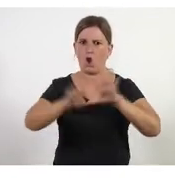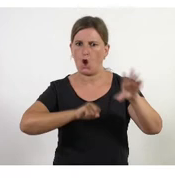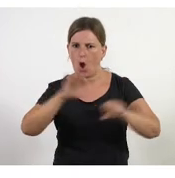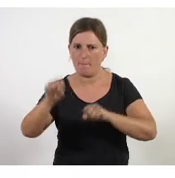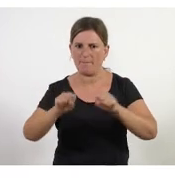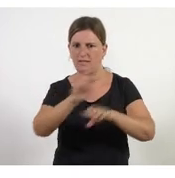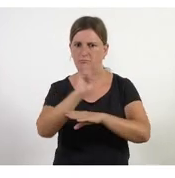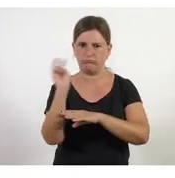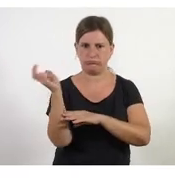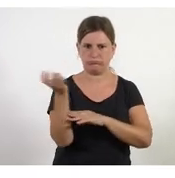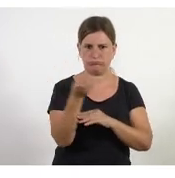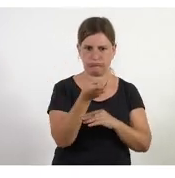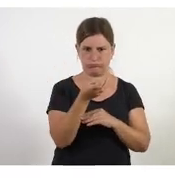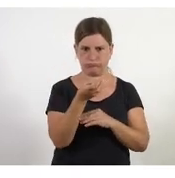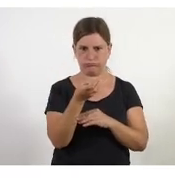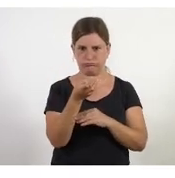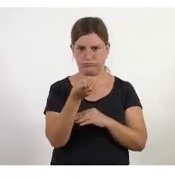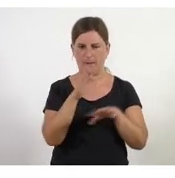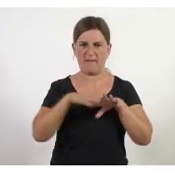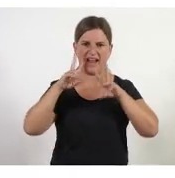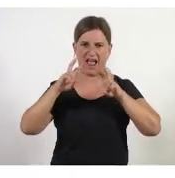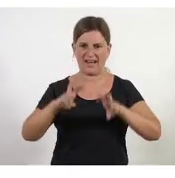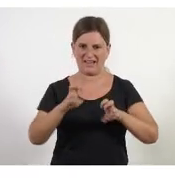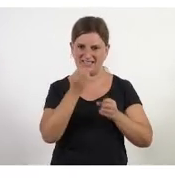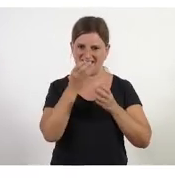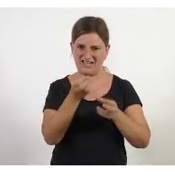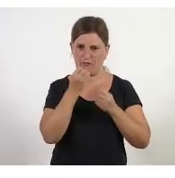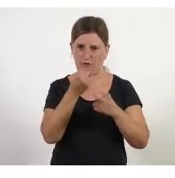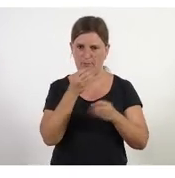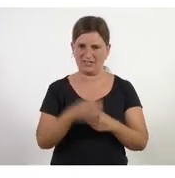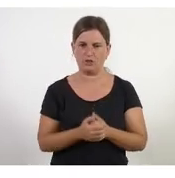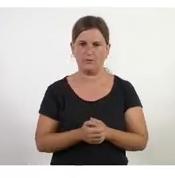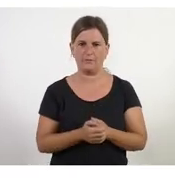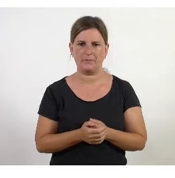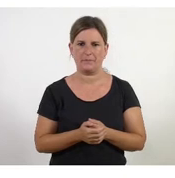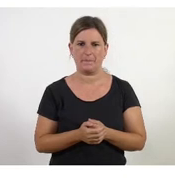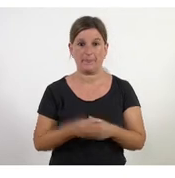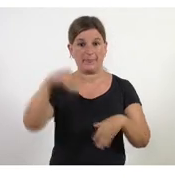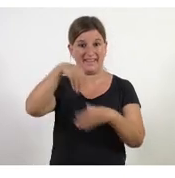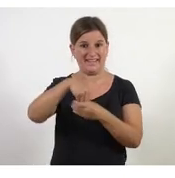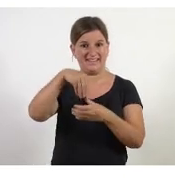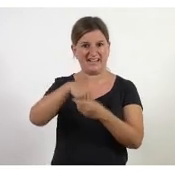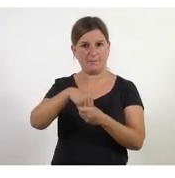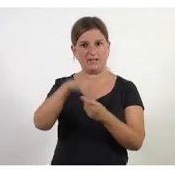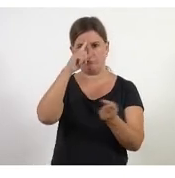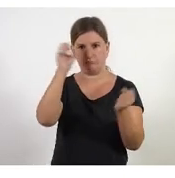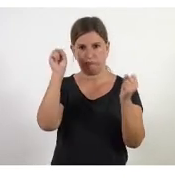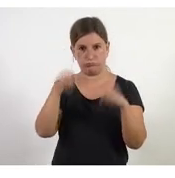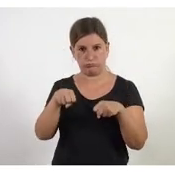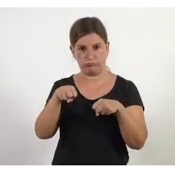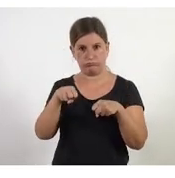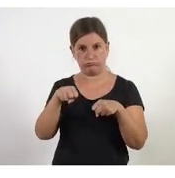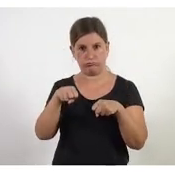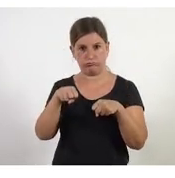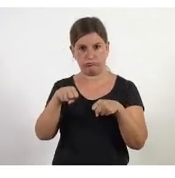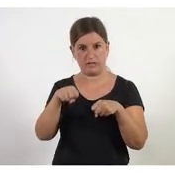tipus de coneixement de la informació. Internament van decidir per l'aplicació de tasques Trello,